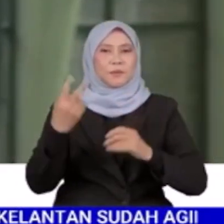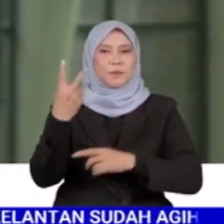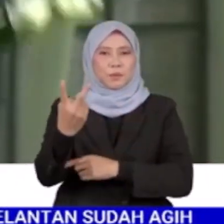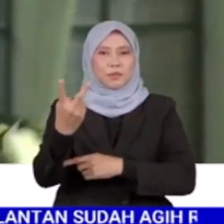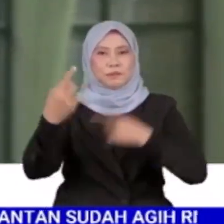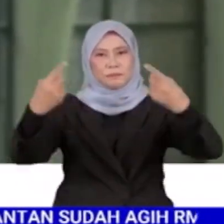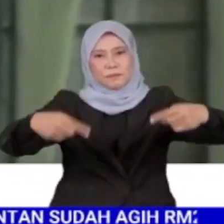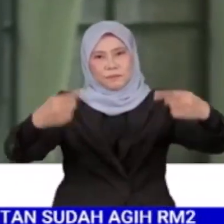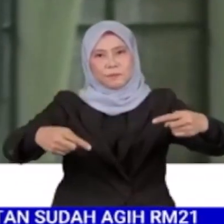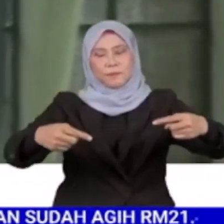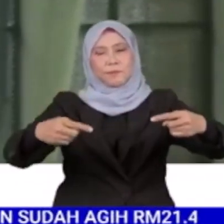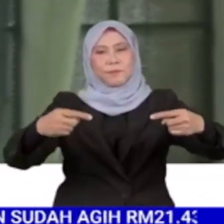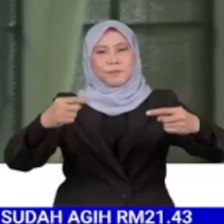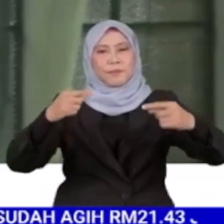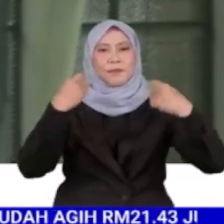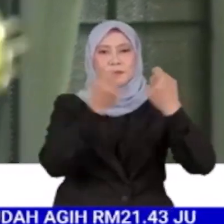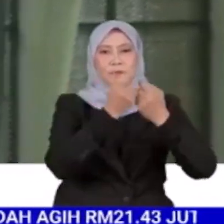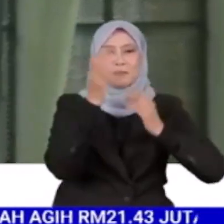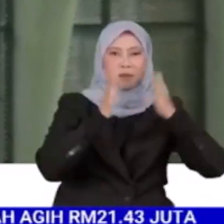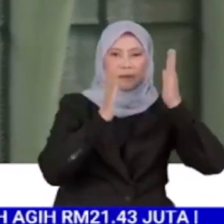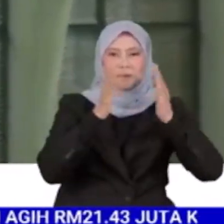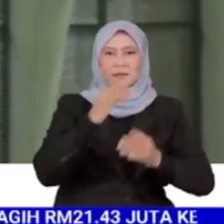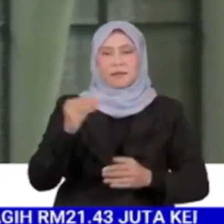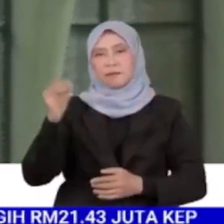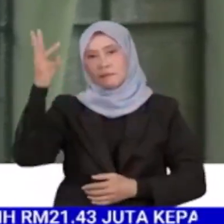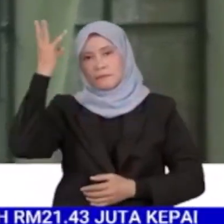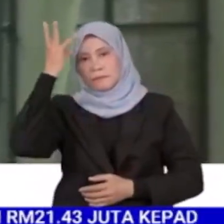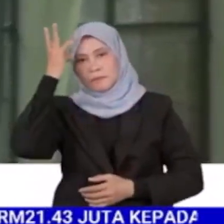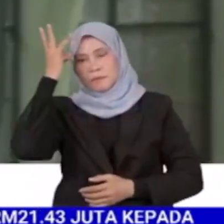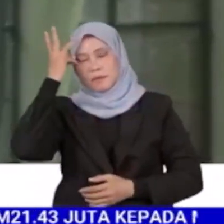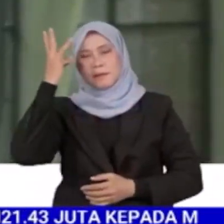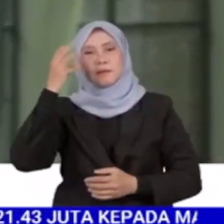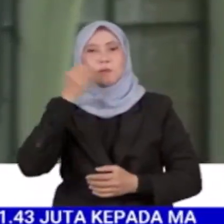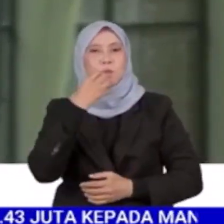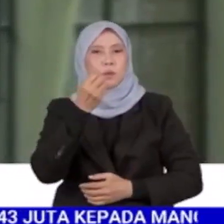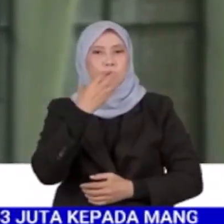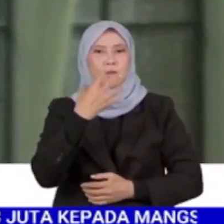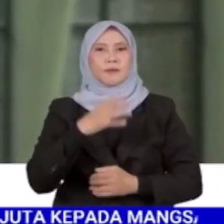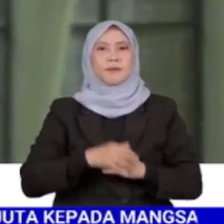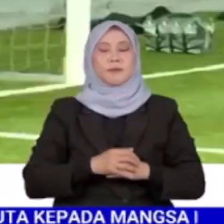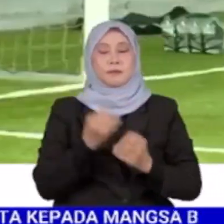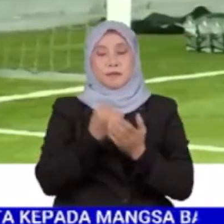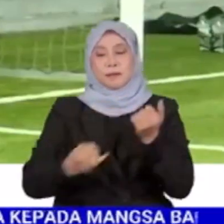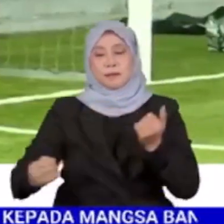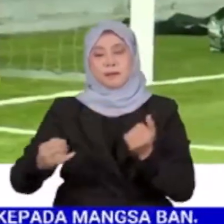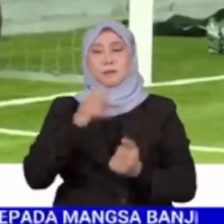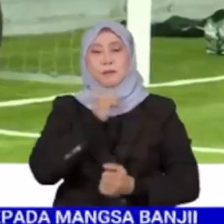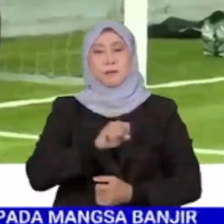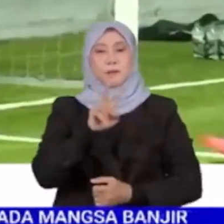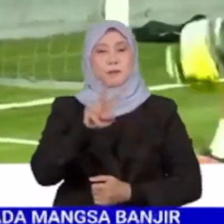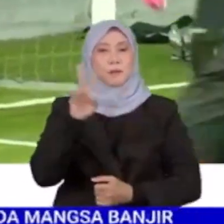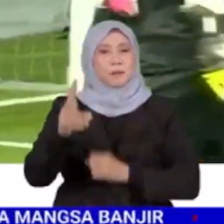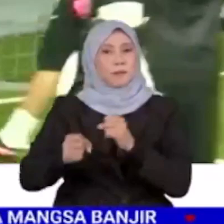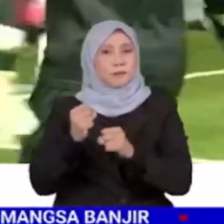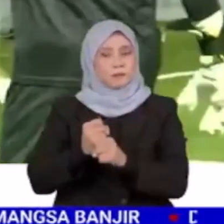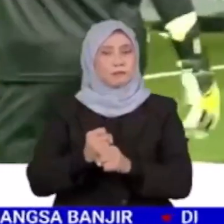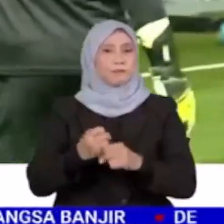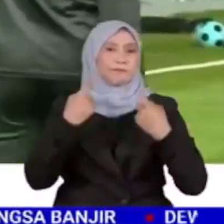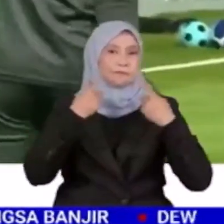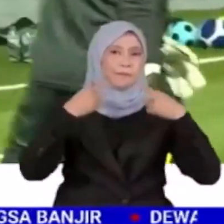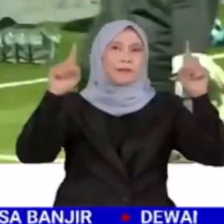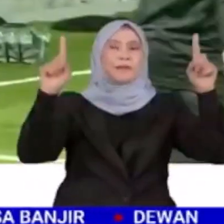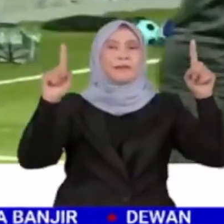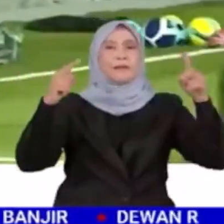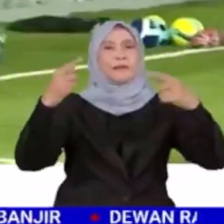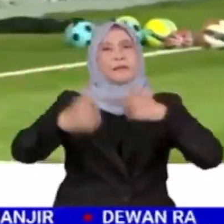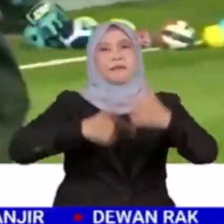aksi persahabatan Harimau Malaya dengan Turkmenistan dan Hong Kong nanti. Pemain kelahiran Kelantan berusia 27 tahun itu beraksi cemerlang